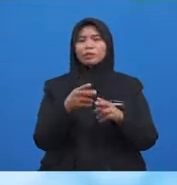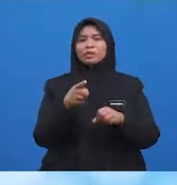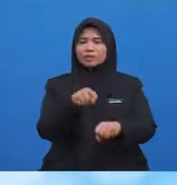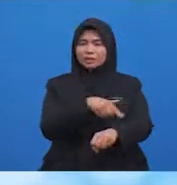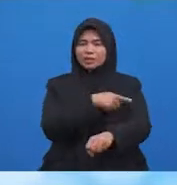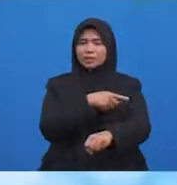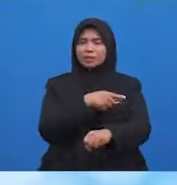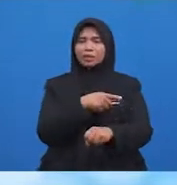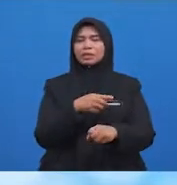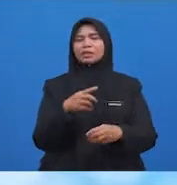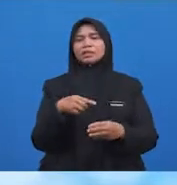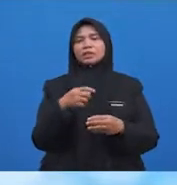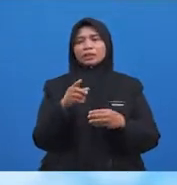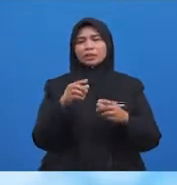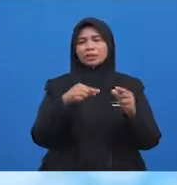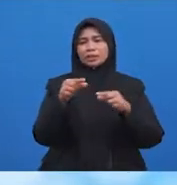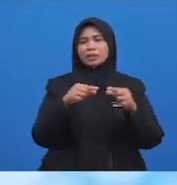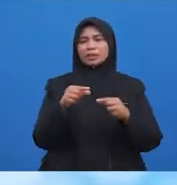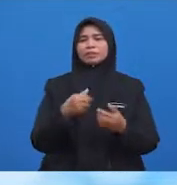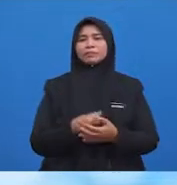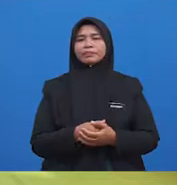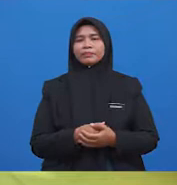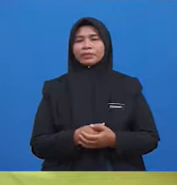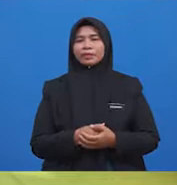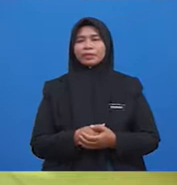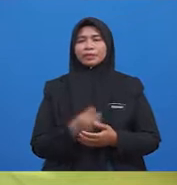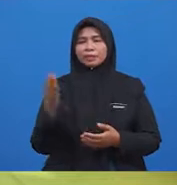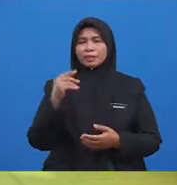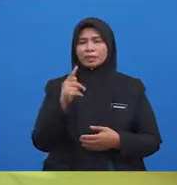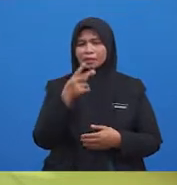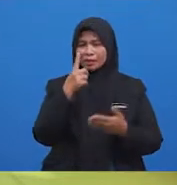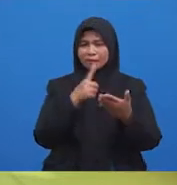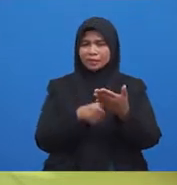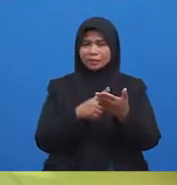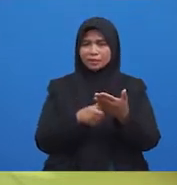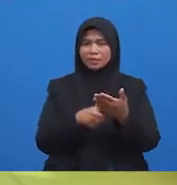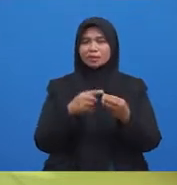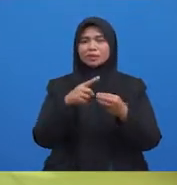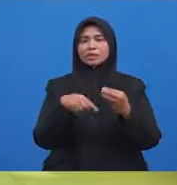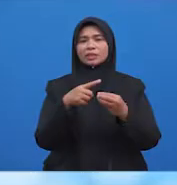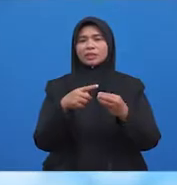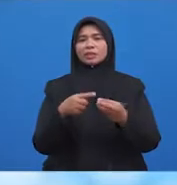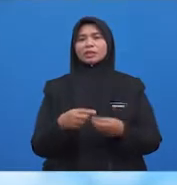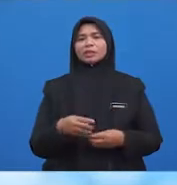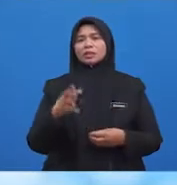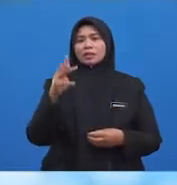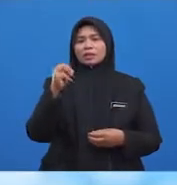sepanjang lintasan gerakkannya Mari kita bicarakan tentang